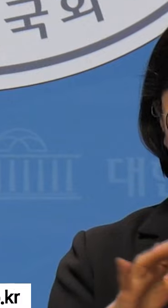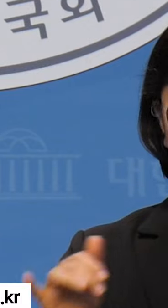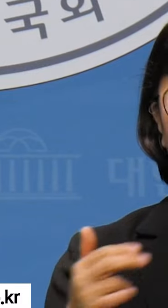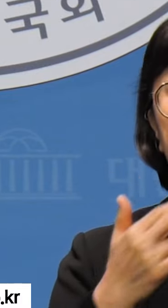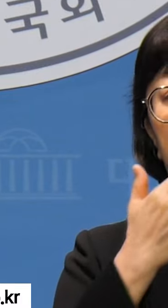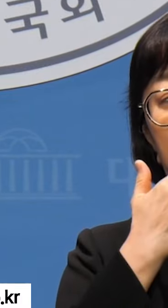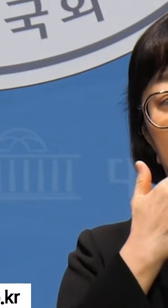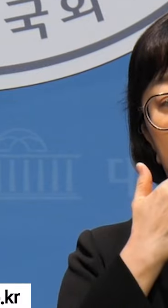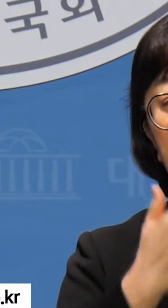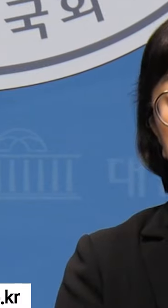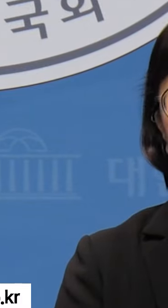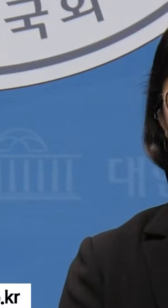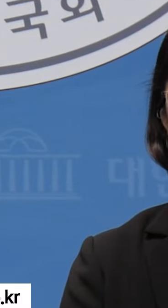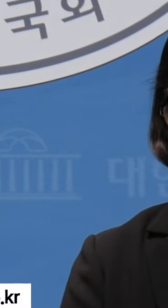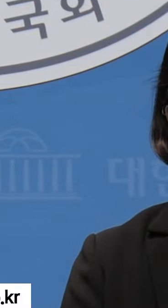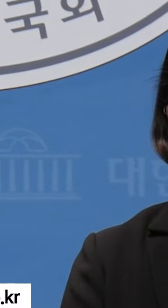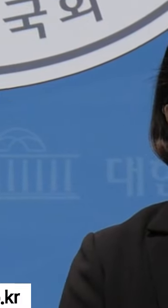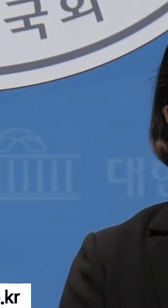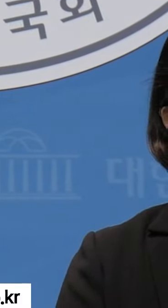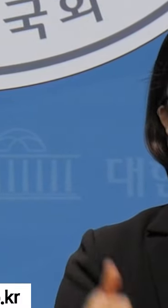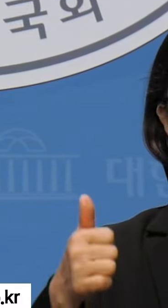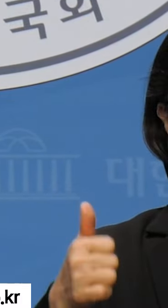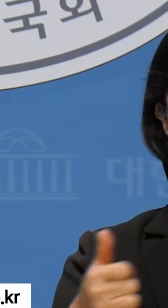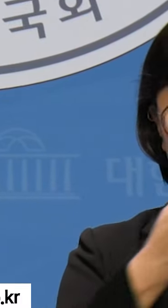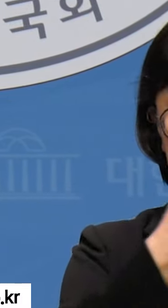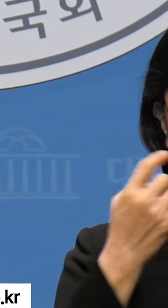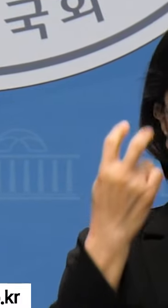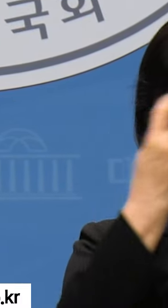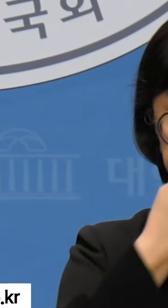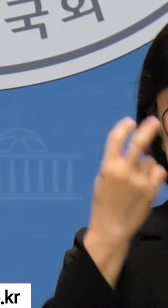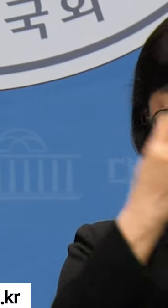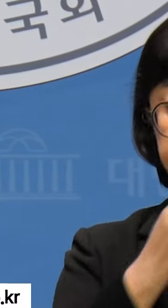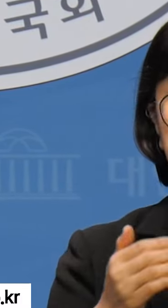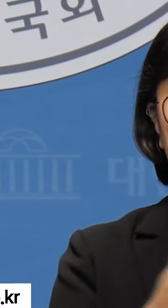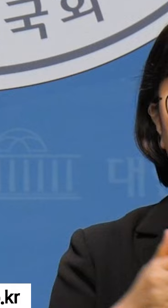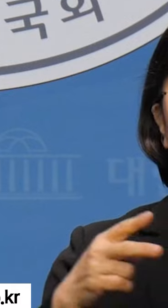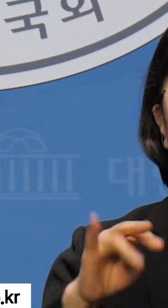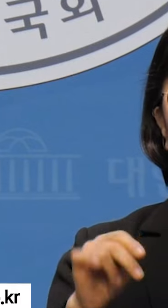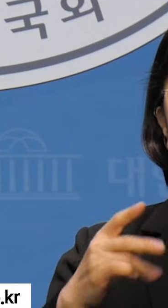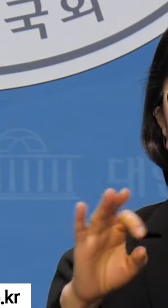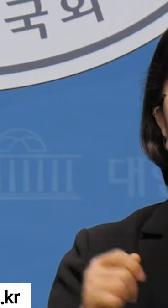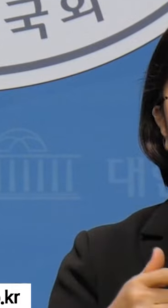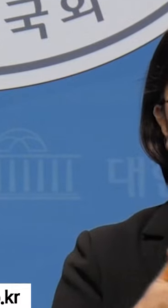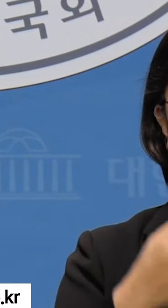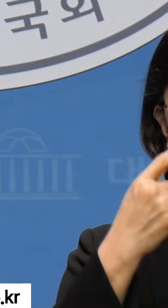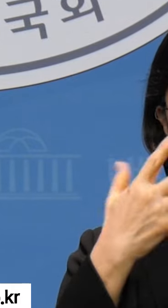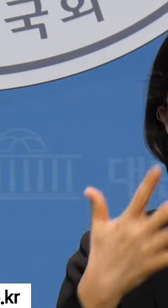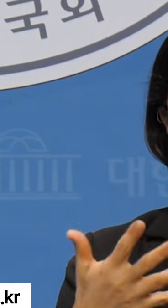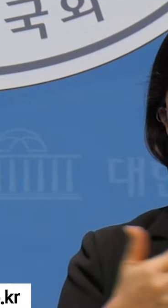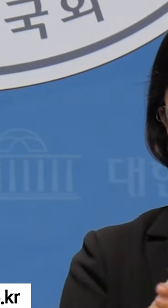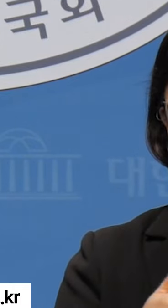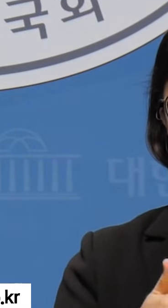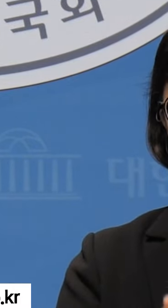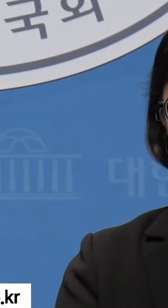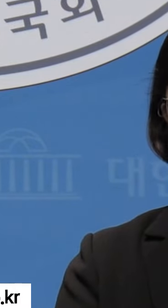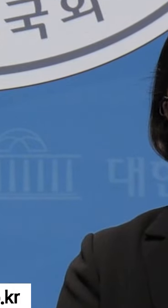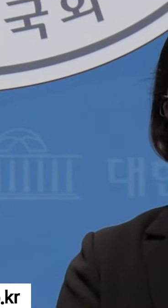없다고 생각합니다. 경쟁력이 검증된 신동근만이 확실한 승리를 보장할 수